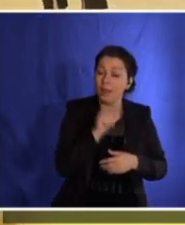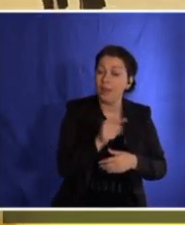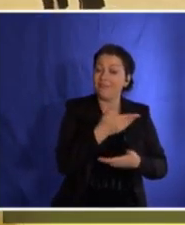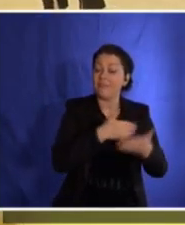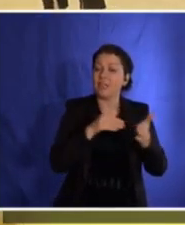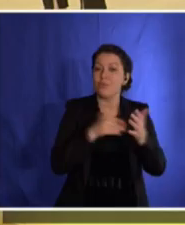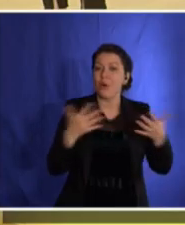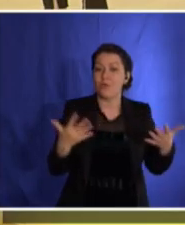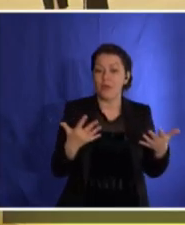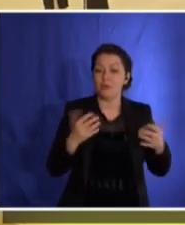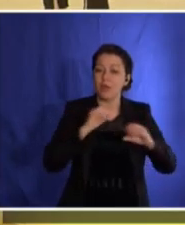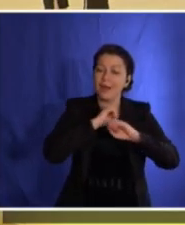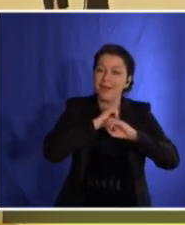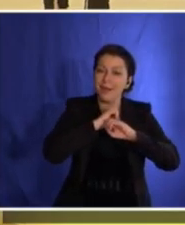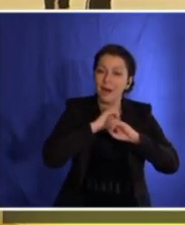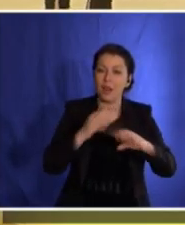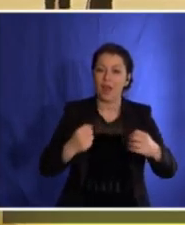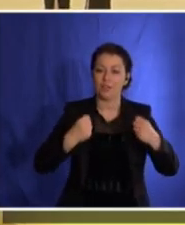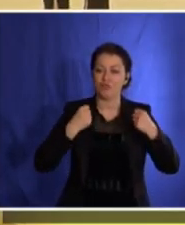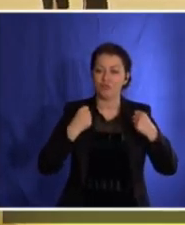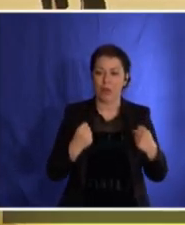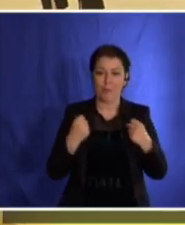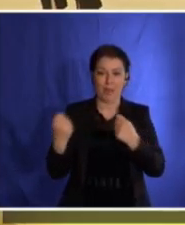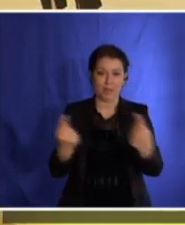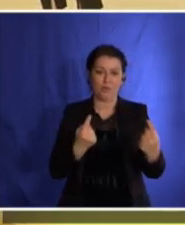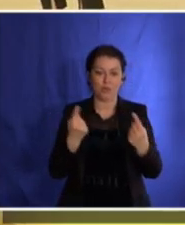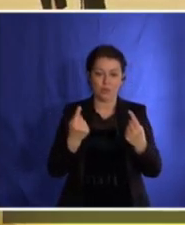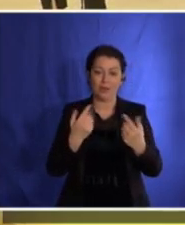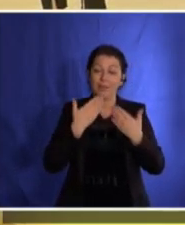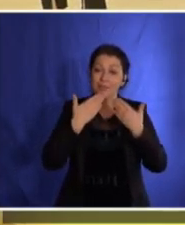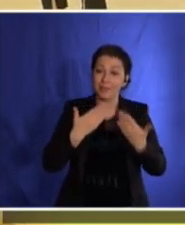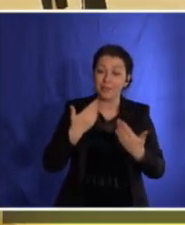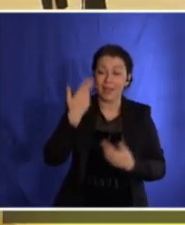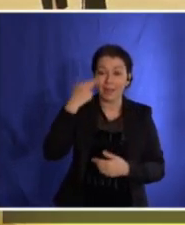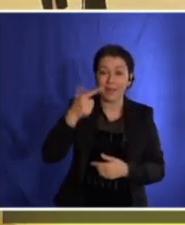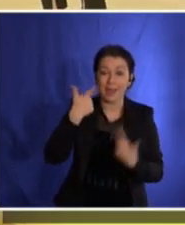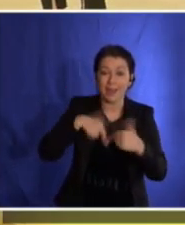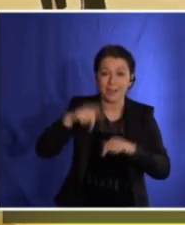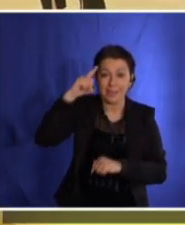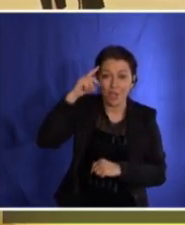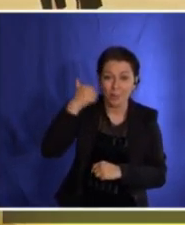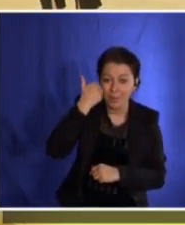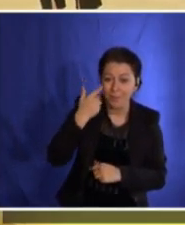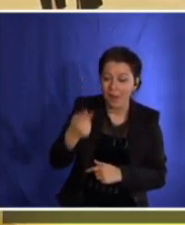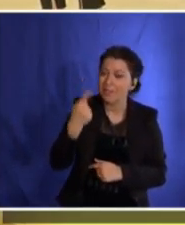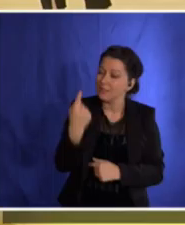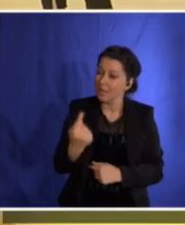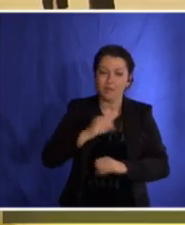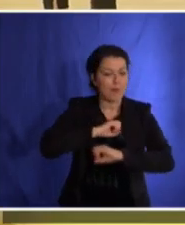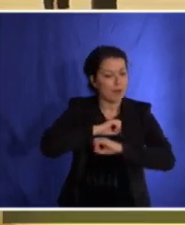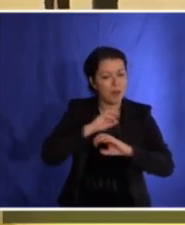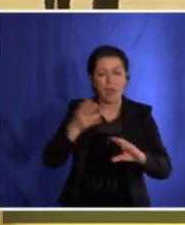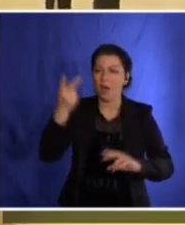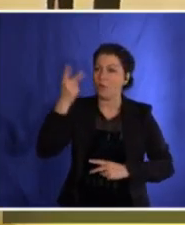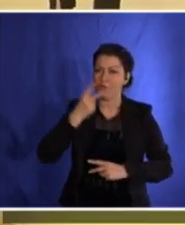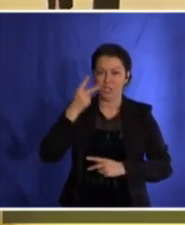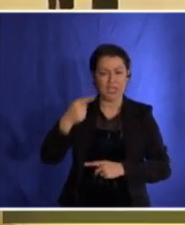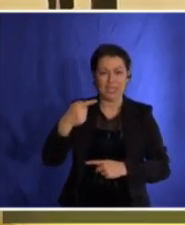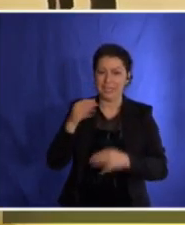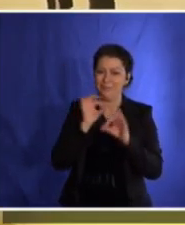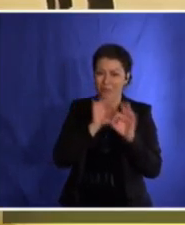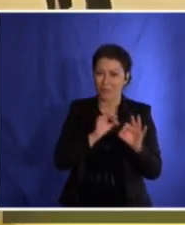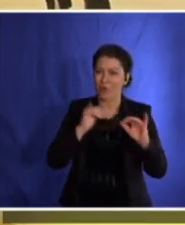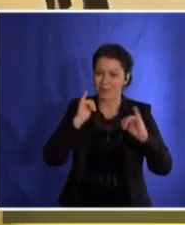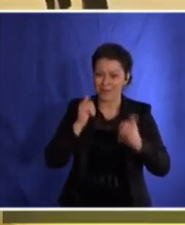klare Verhältnisse. Dankeschön, Herr Landeshauptmann. Klar und verständlich warst du immer. Und das ist